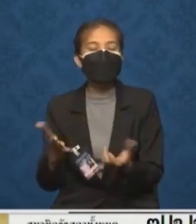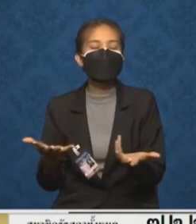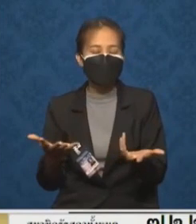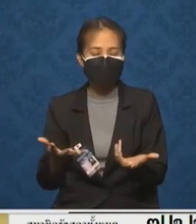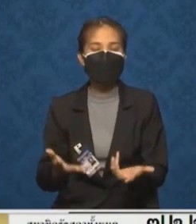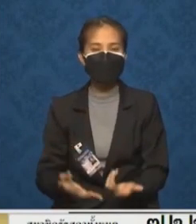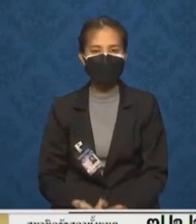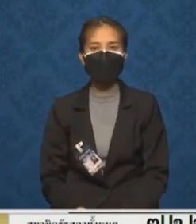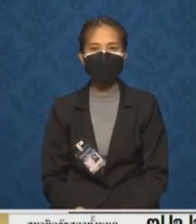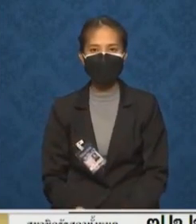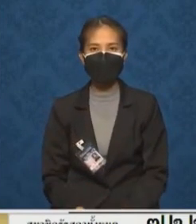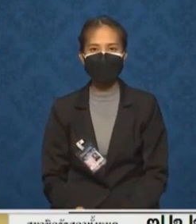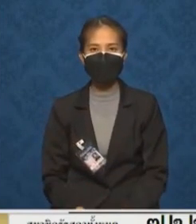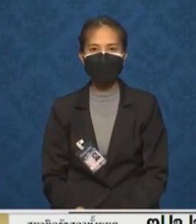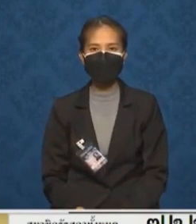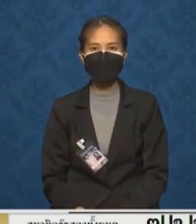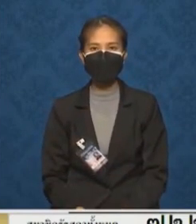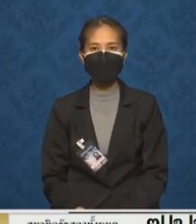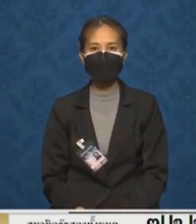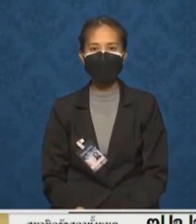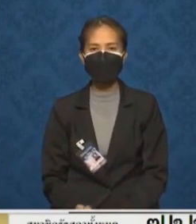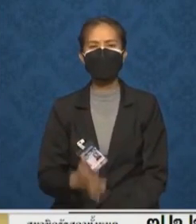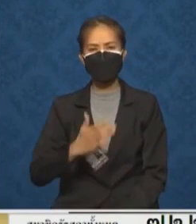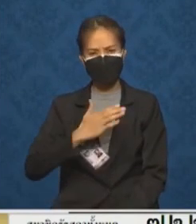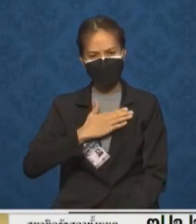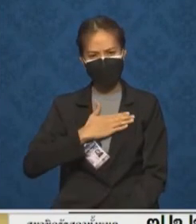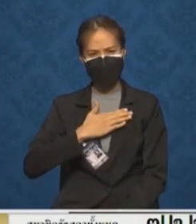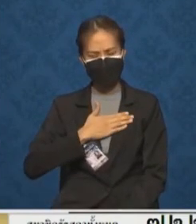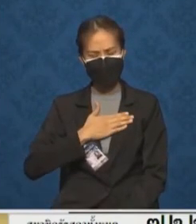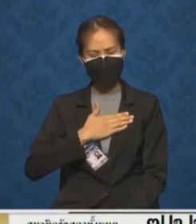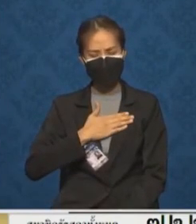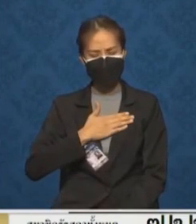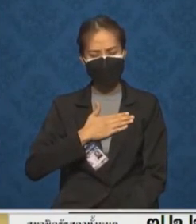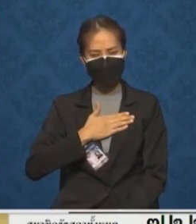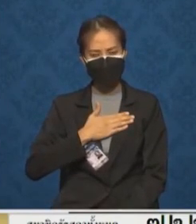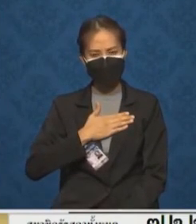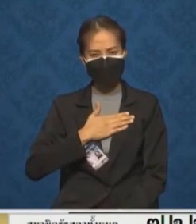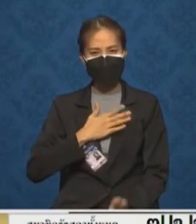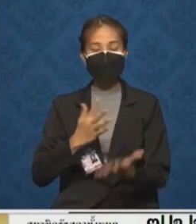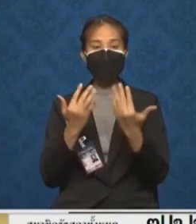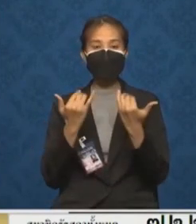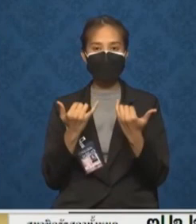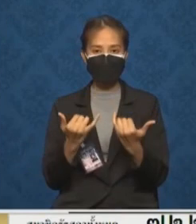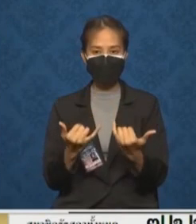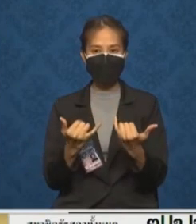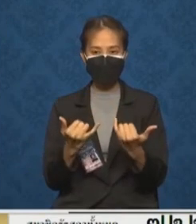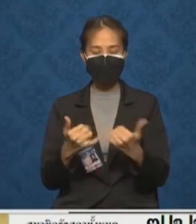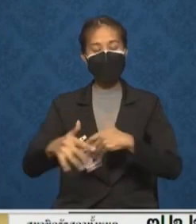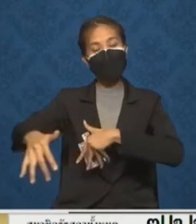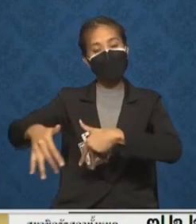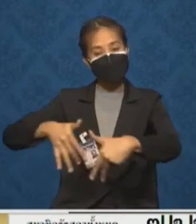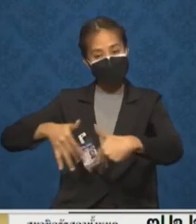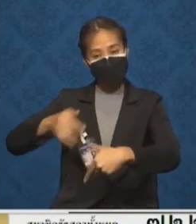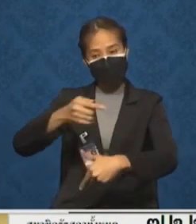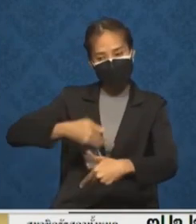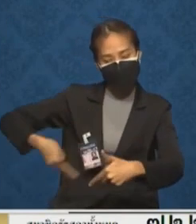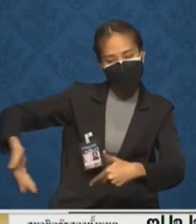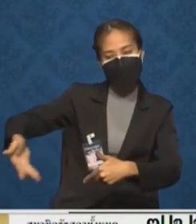ด้วยกันกระผมมั่นใจว่าถ้าวันนี้ประชาชนคนเลือกตั้ง